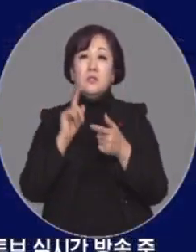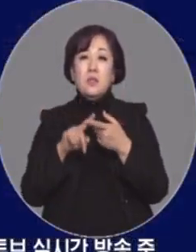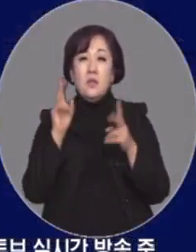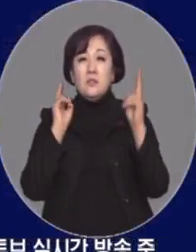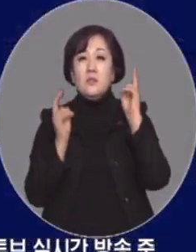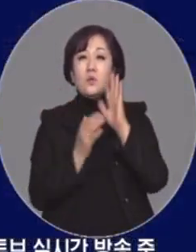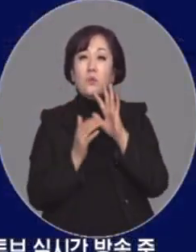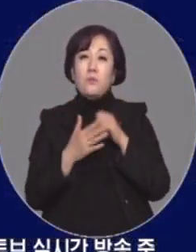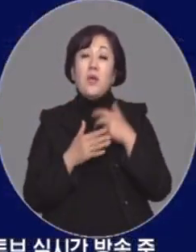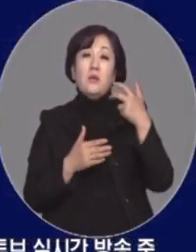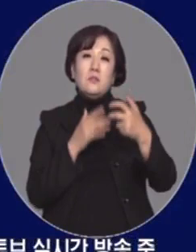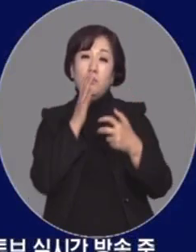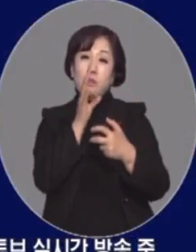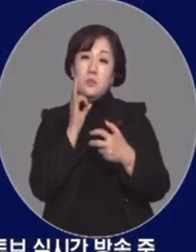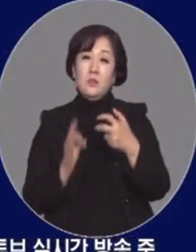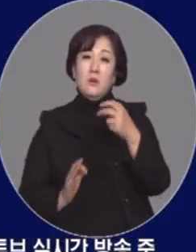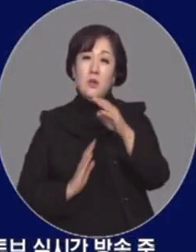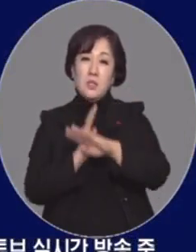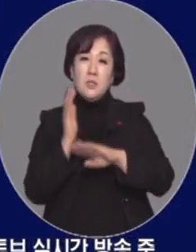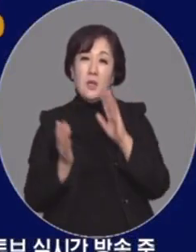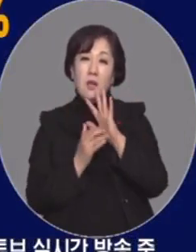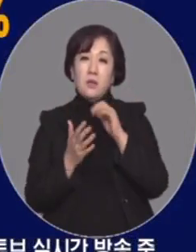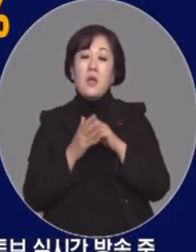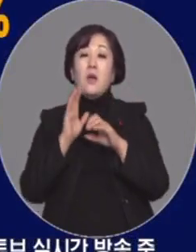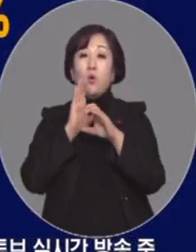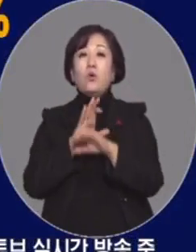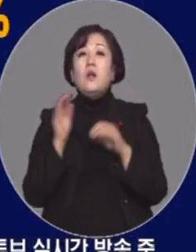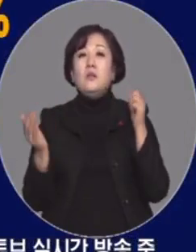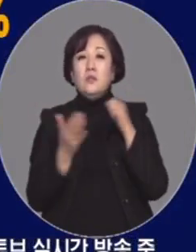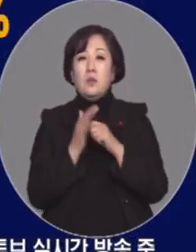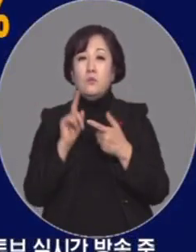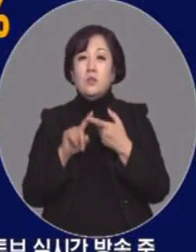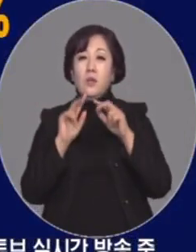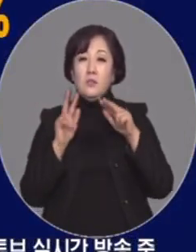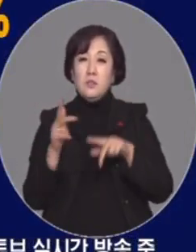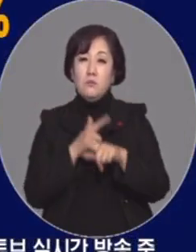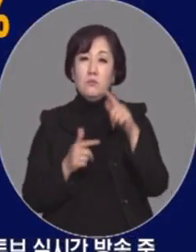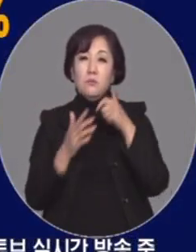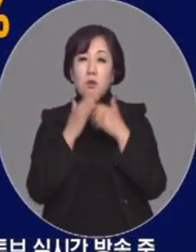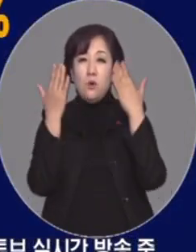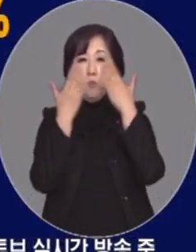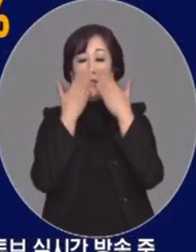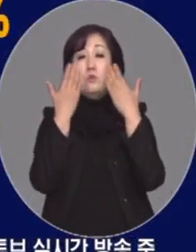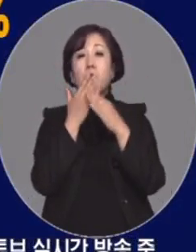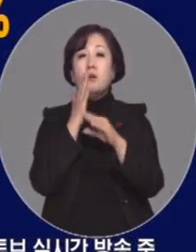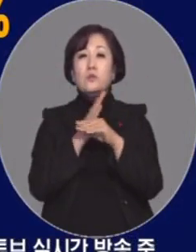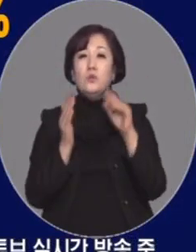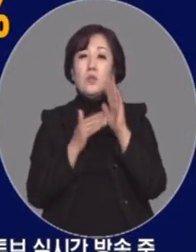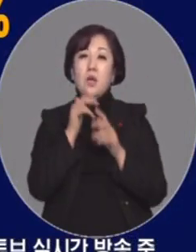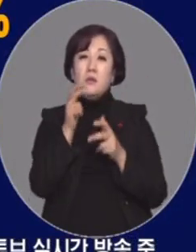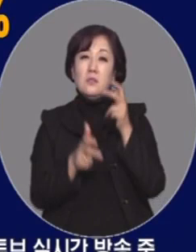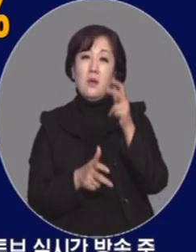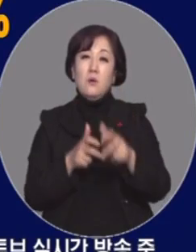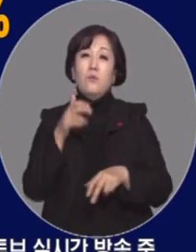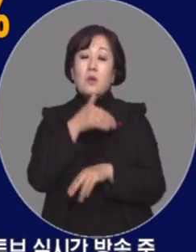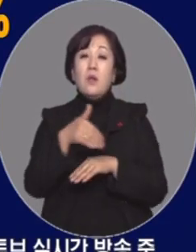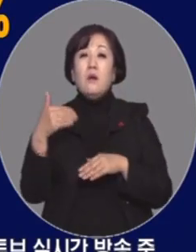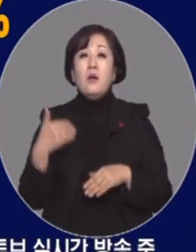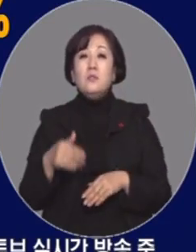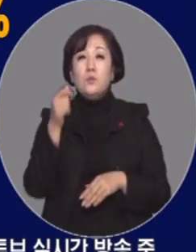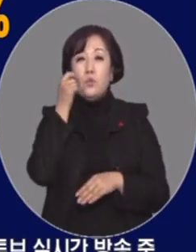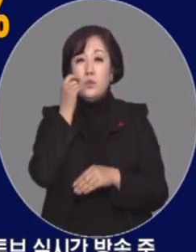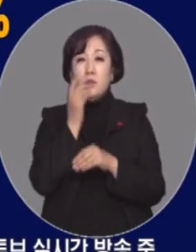제조업체 70% 이상이 이 같은 코로나 등의 영향으로 시장 전망이 불투명해지면서 사업 계획을 아직 수립하지 못한